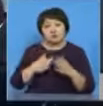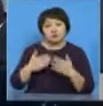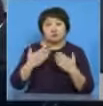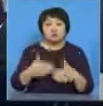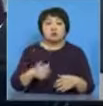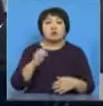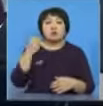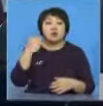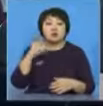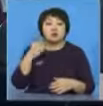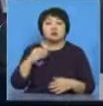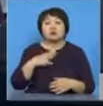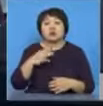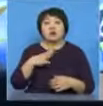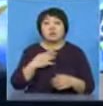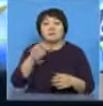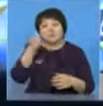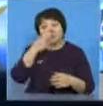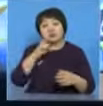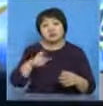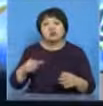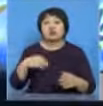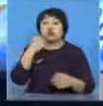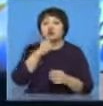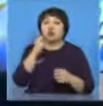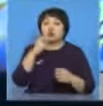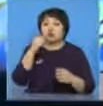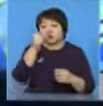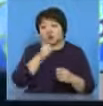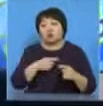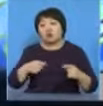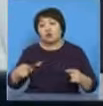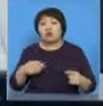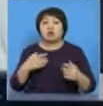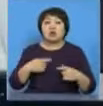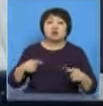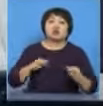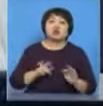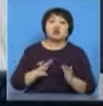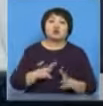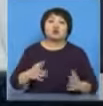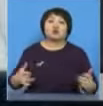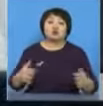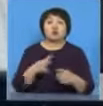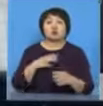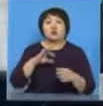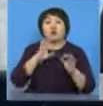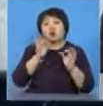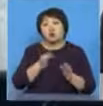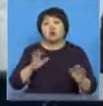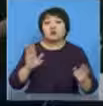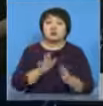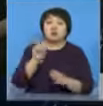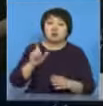ашылды. Ақтөбелік мәдениет майталмандары жыл 12 ай бойы аймақта өткен ауқымды шараларды ұйымдастырды. Өнер